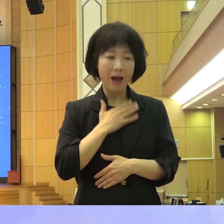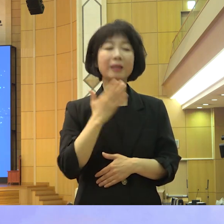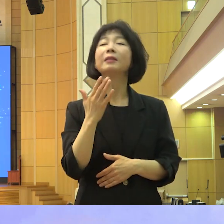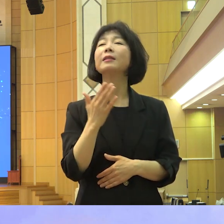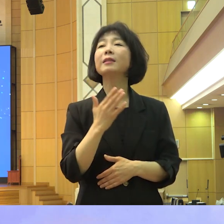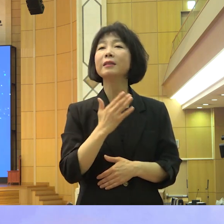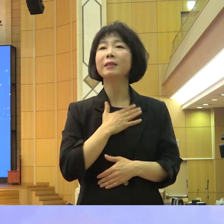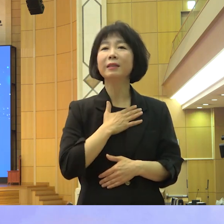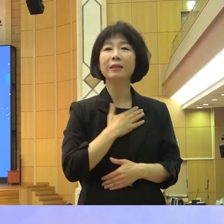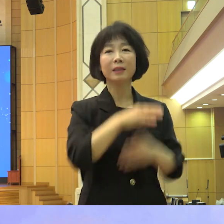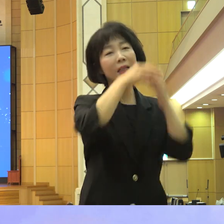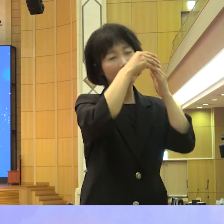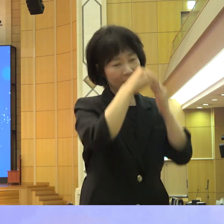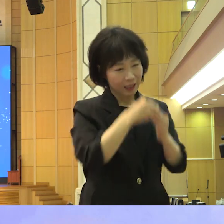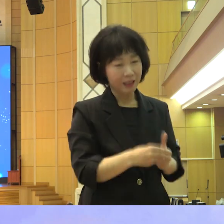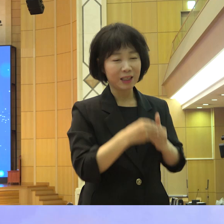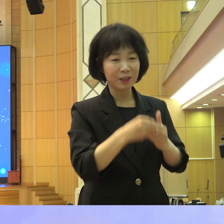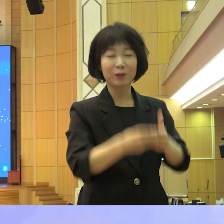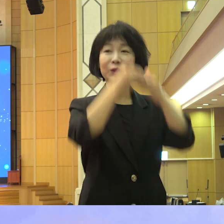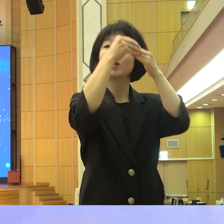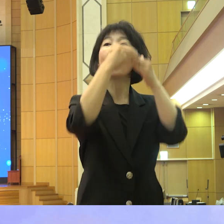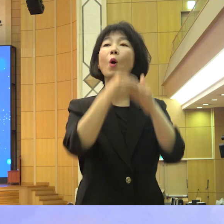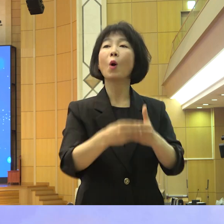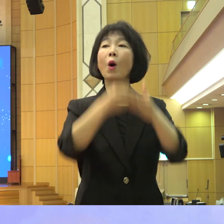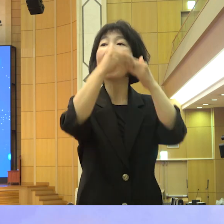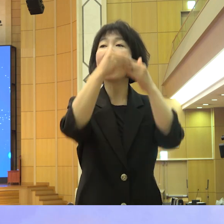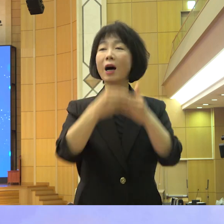어디서나 나를